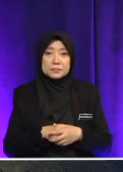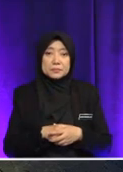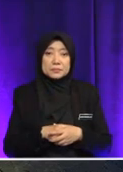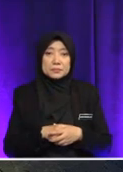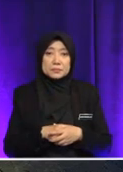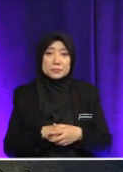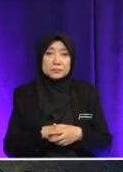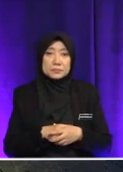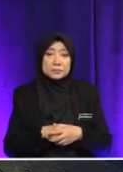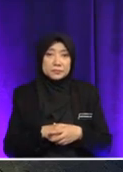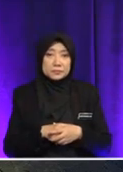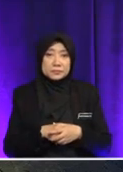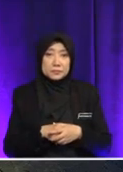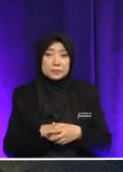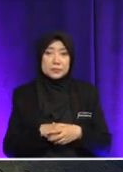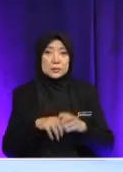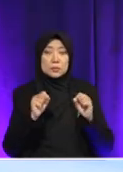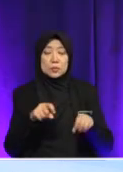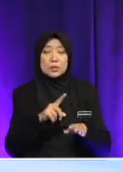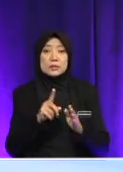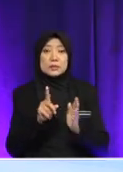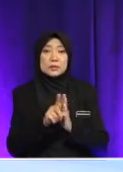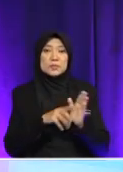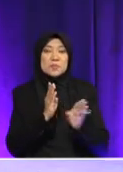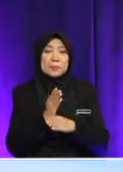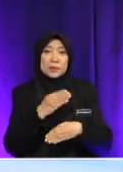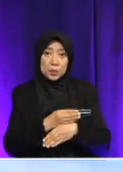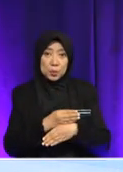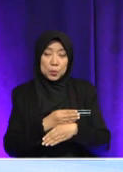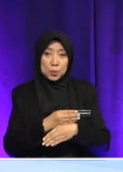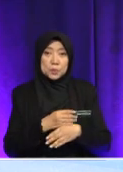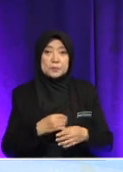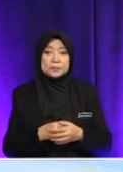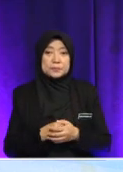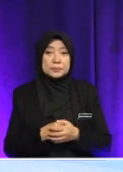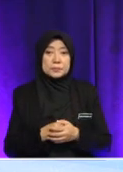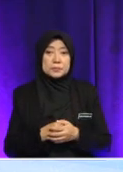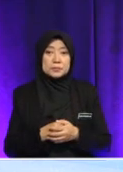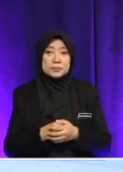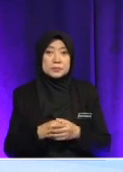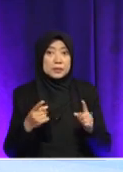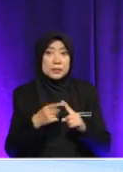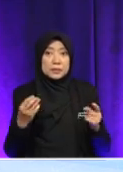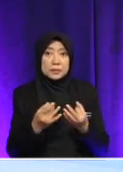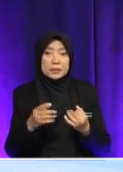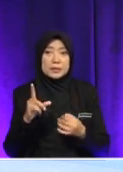kalau mereka tidak boleh dibentuk Oke boleh dibentuk daripada mulai dengan